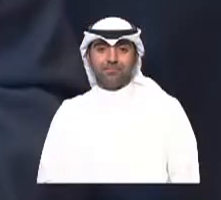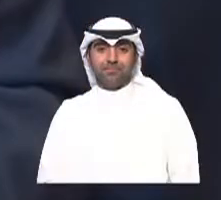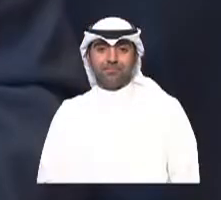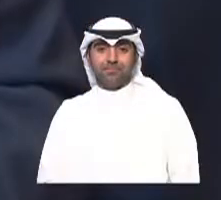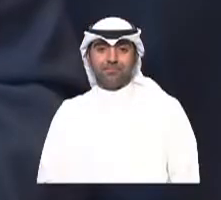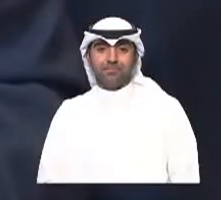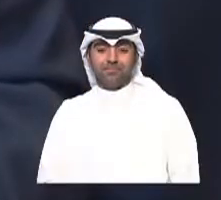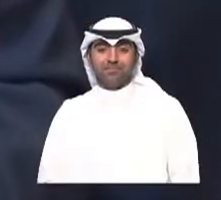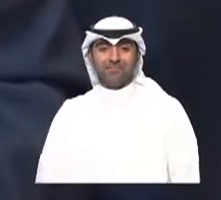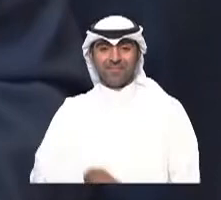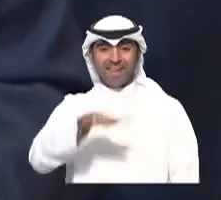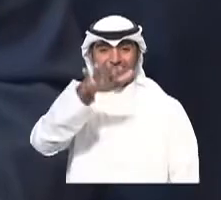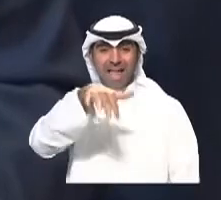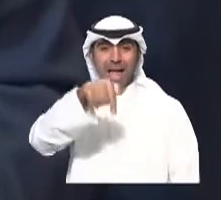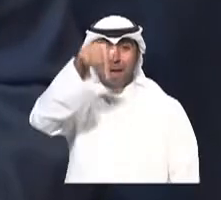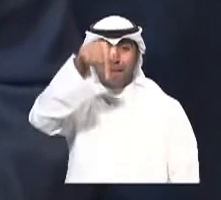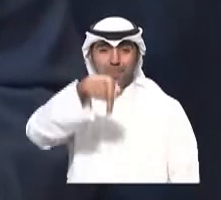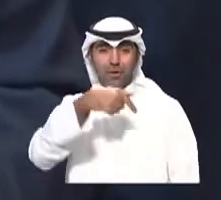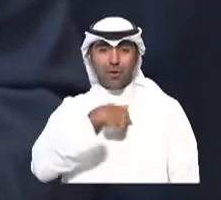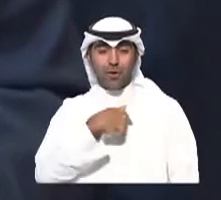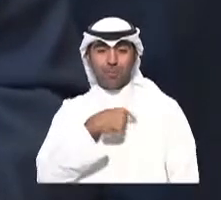اللي وقعناهم اليوم هم تتويجا